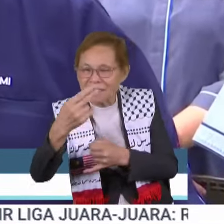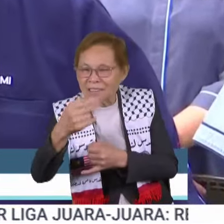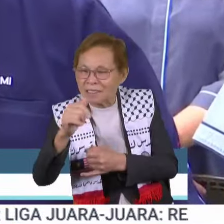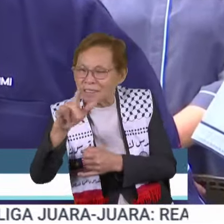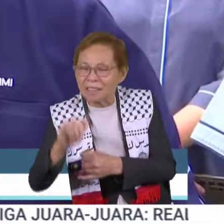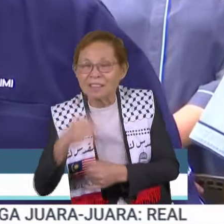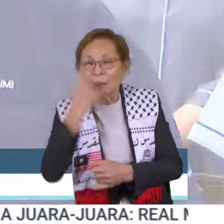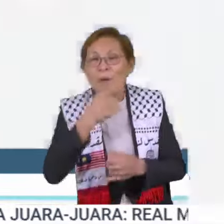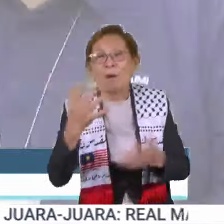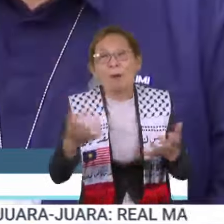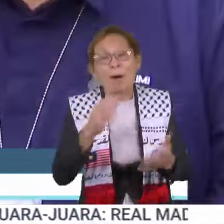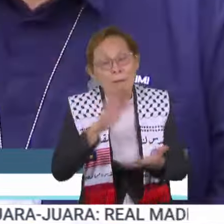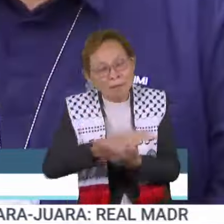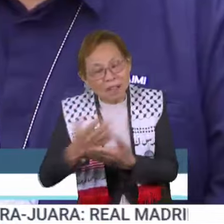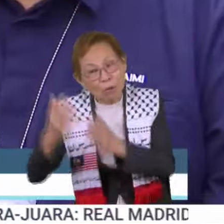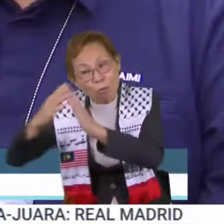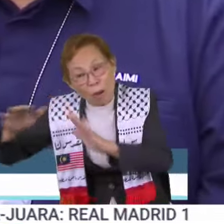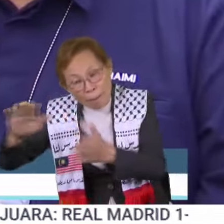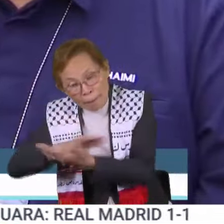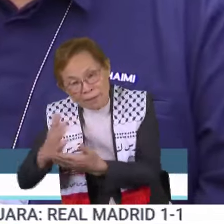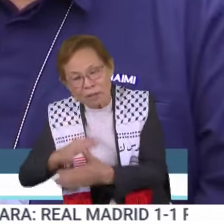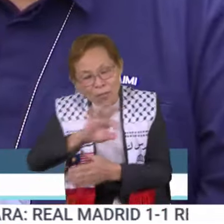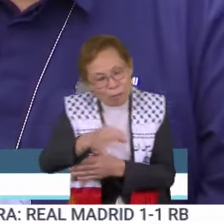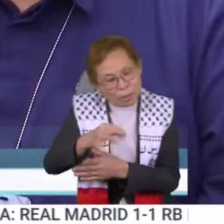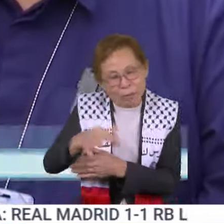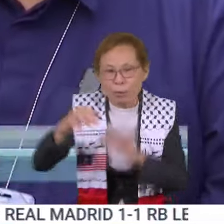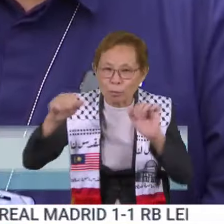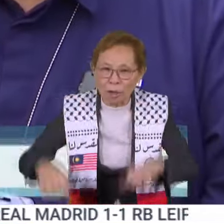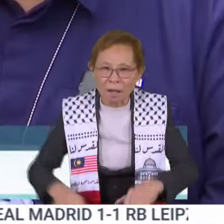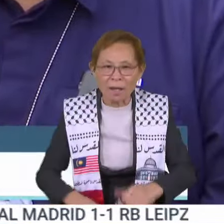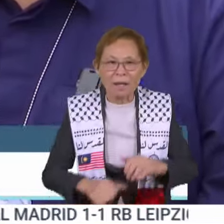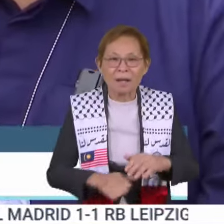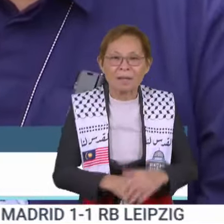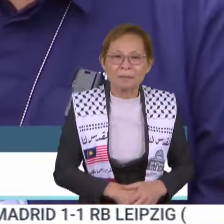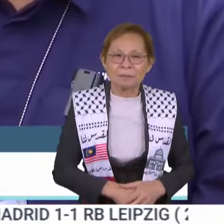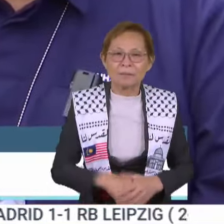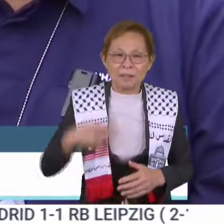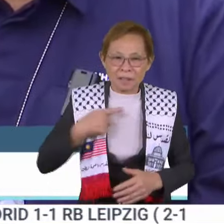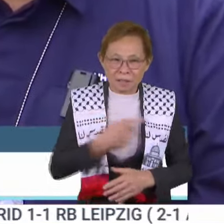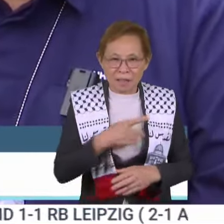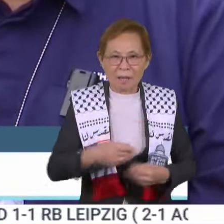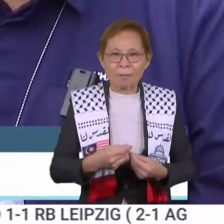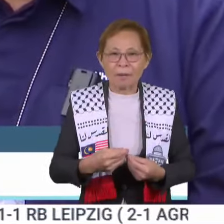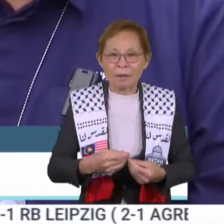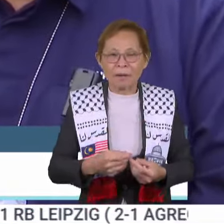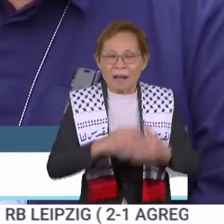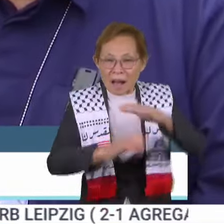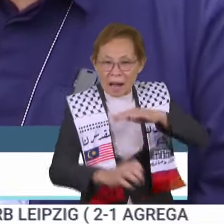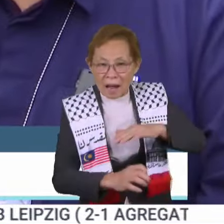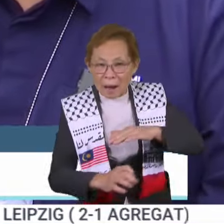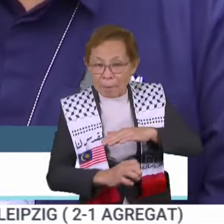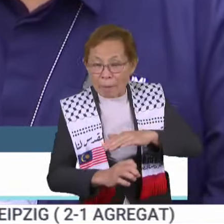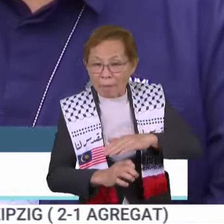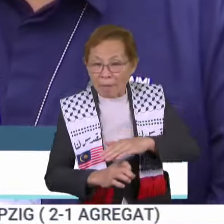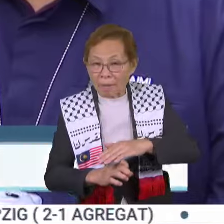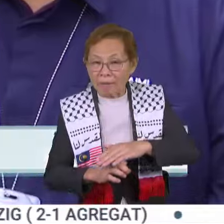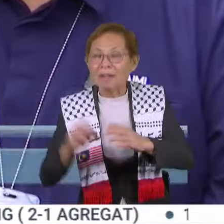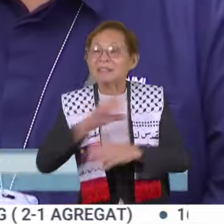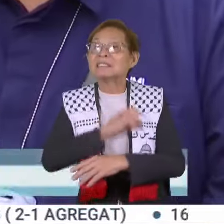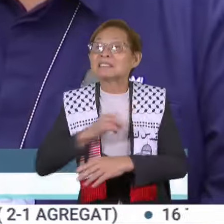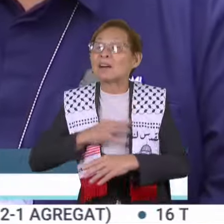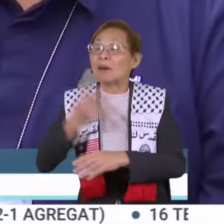mungkin petik je lah. Tentunya kita akan bekalkan ilmu-ilmu teknikal pertanian kepada staf RTM ni. Dan itu tak berakhir di